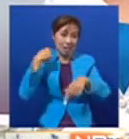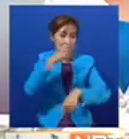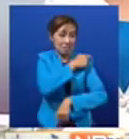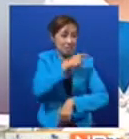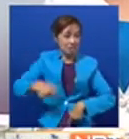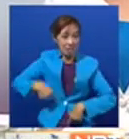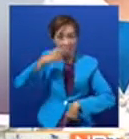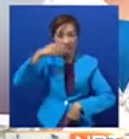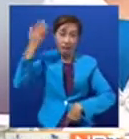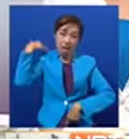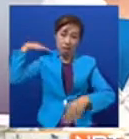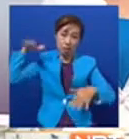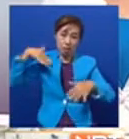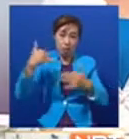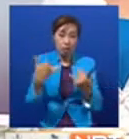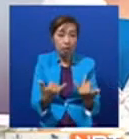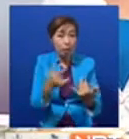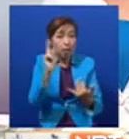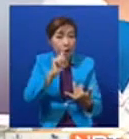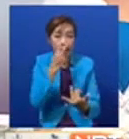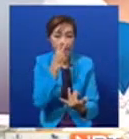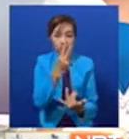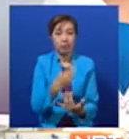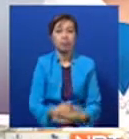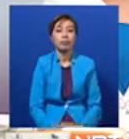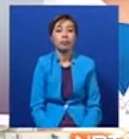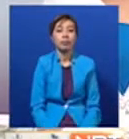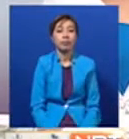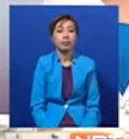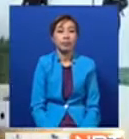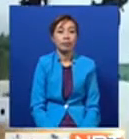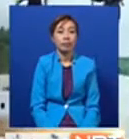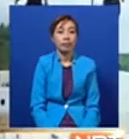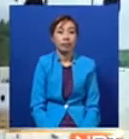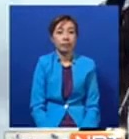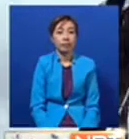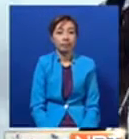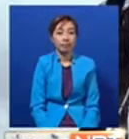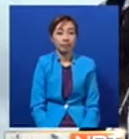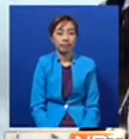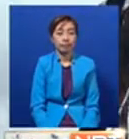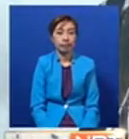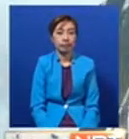จุบันรายละเอียดจะเป็นอย่างไรนะคะติดตามได้จากรายงานค่ะ